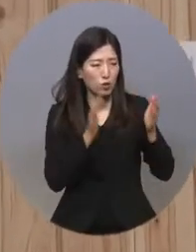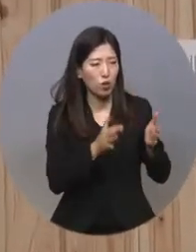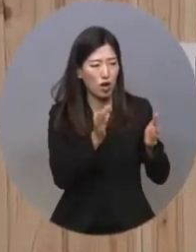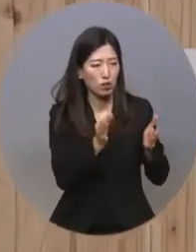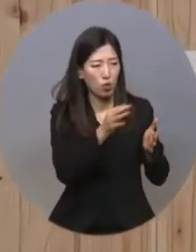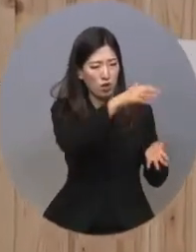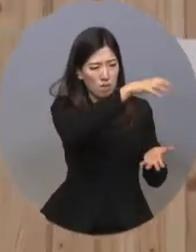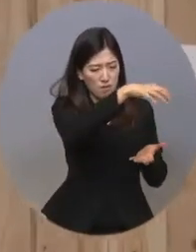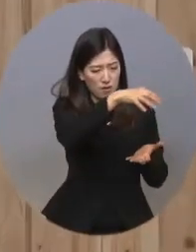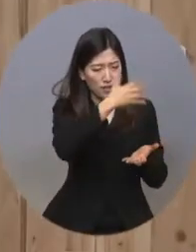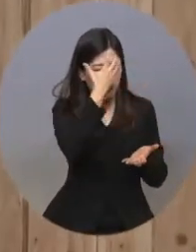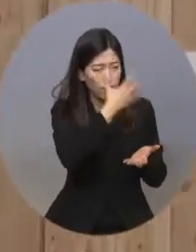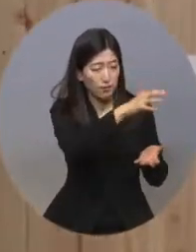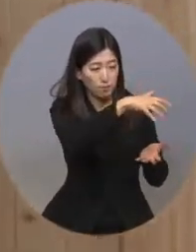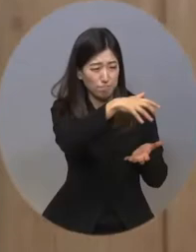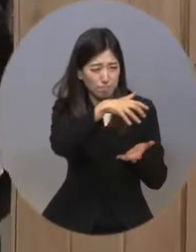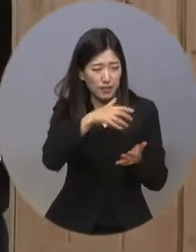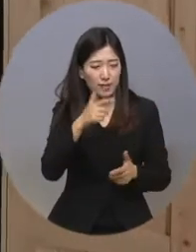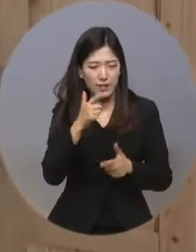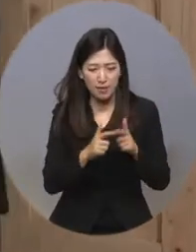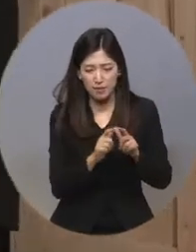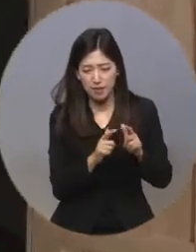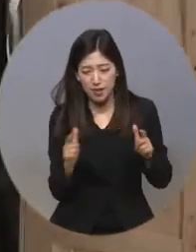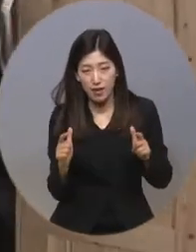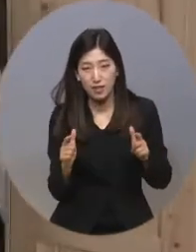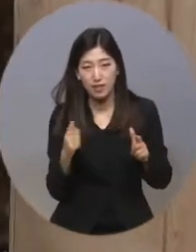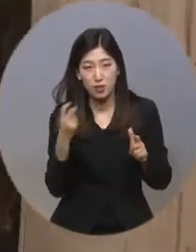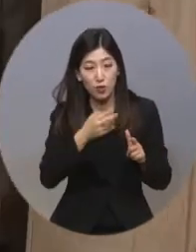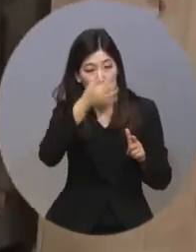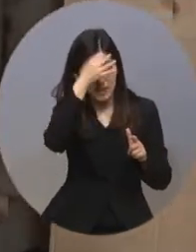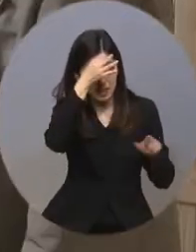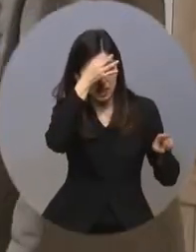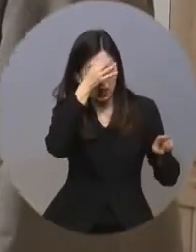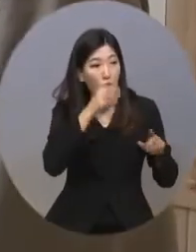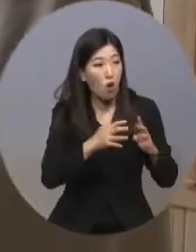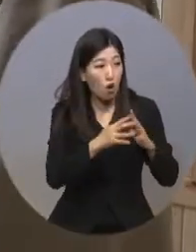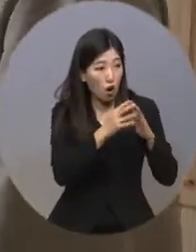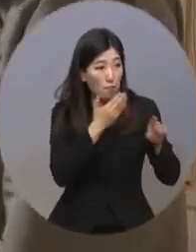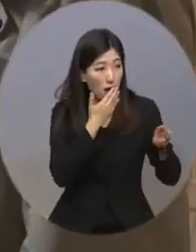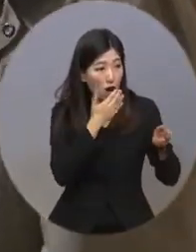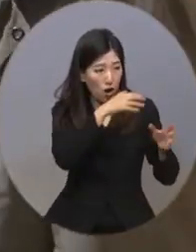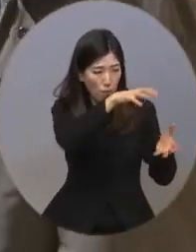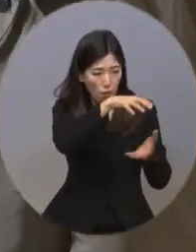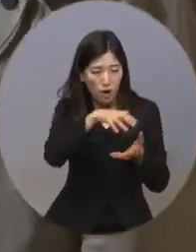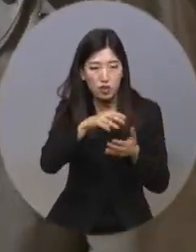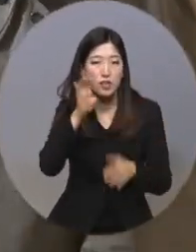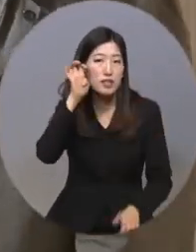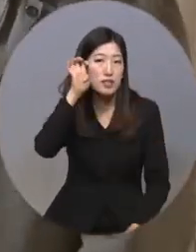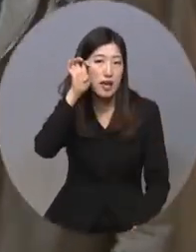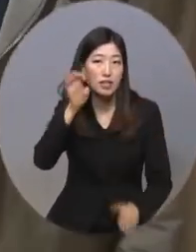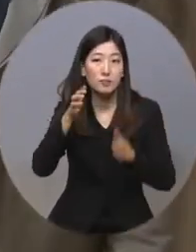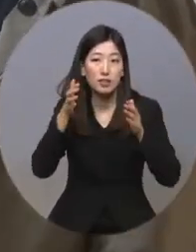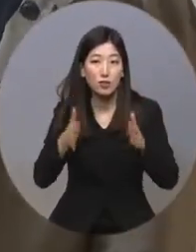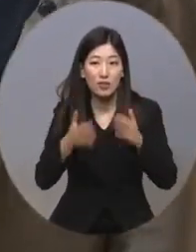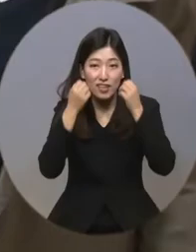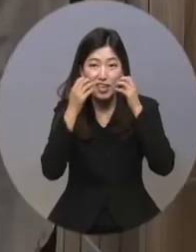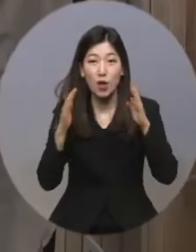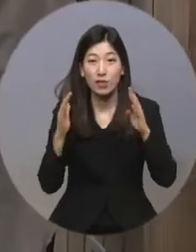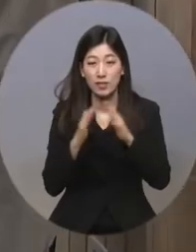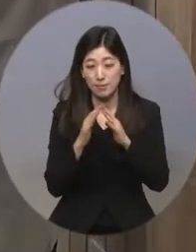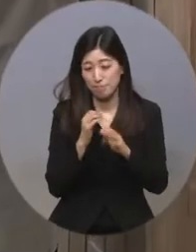자재를 구입했고 자원봉사단의 재능기부 활동을 통하여 약 40일간 사랑의 집 신축이